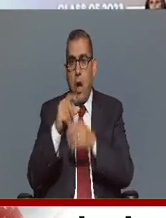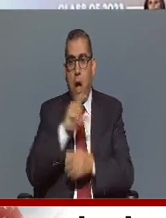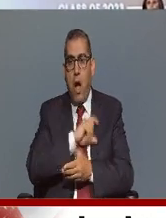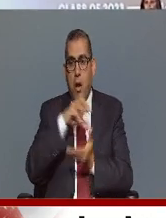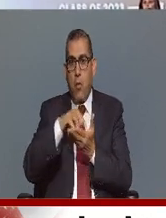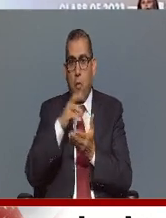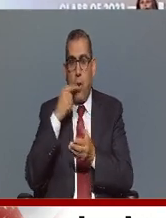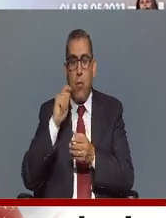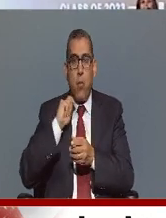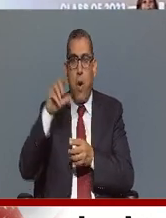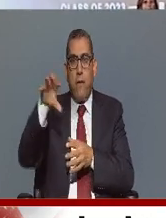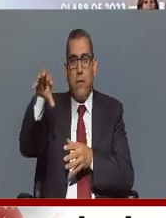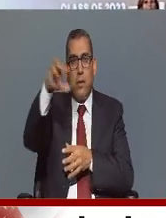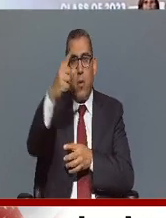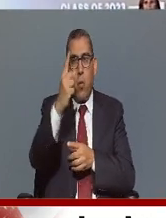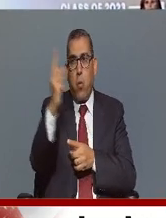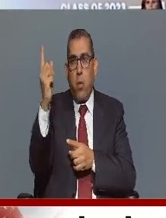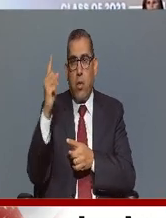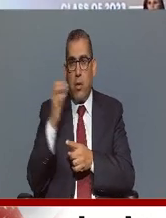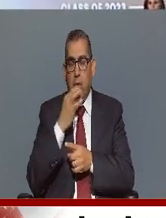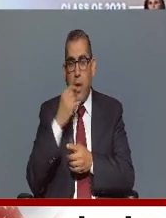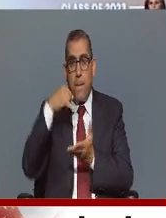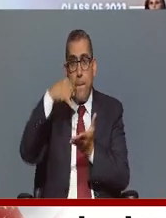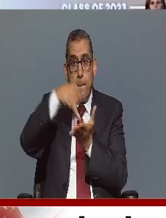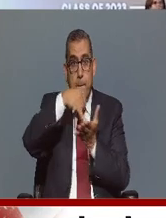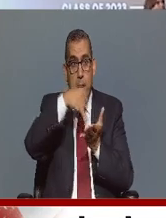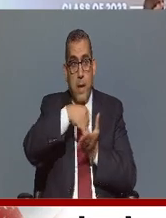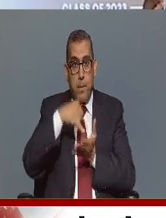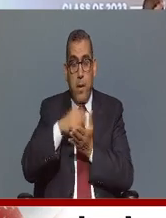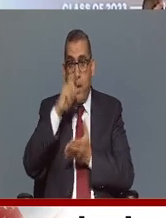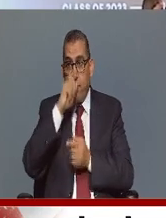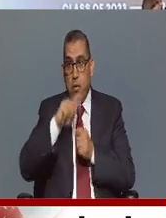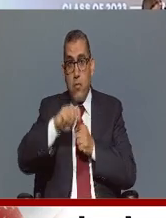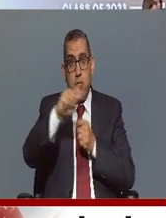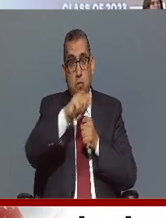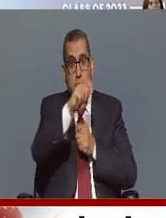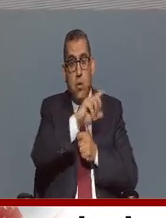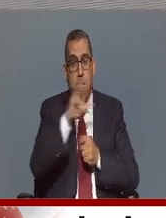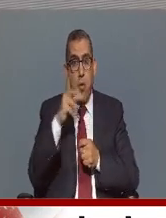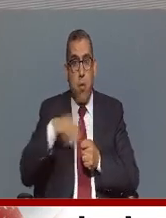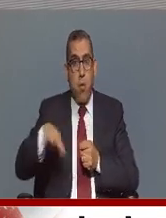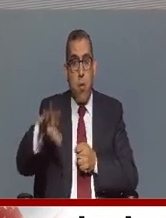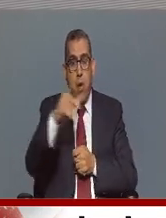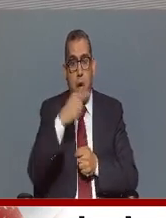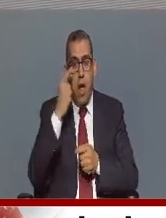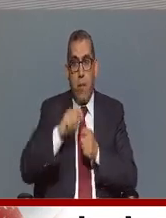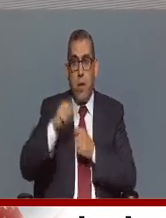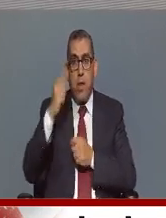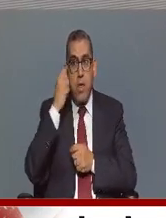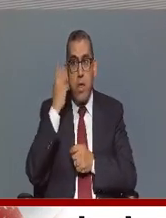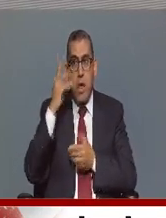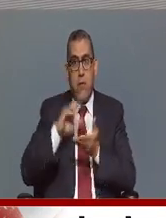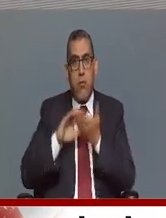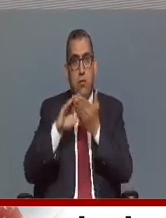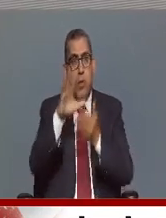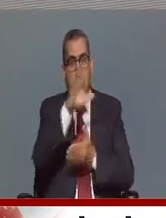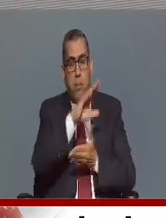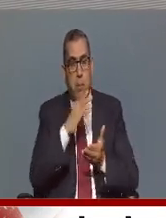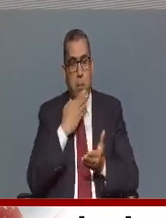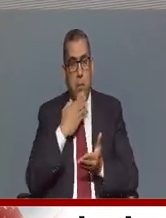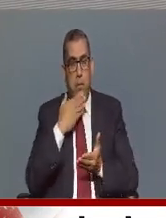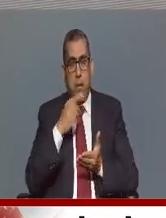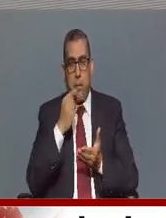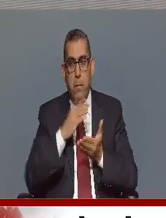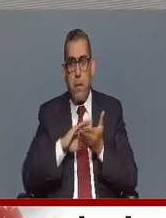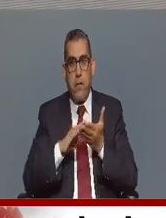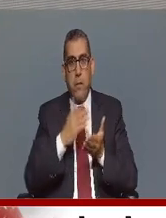وعواصم المحافظات، بمعنى أن المراكز والقرى والنجوع اللي في المحافظات ما كانش بيوصل لها أي خدمات ثقافية.